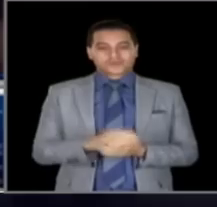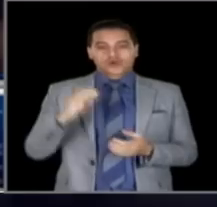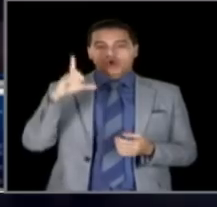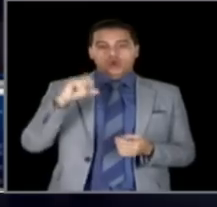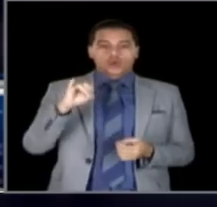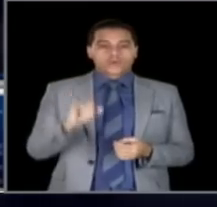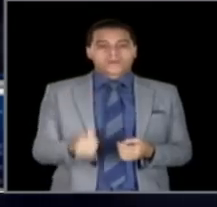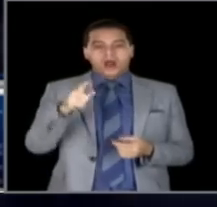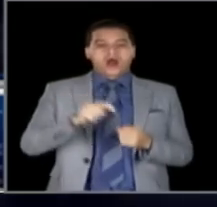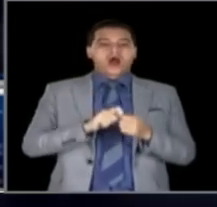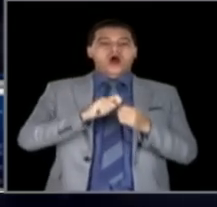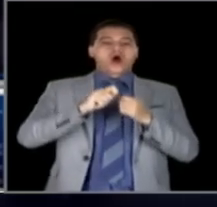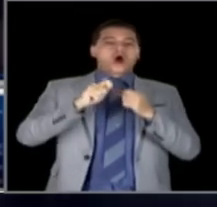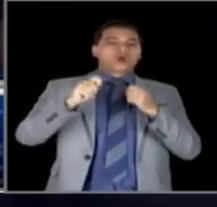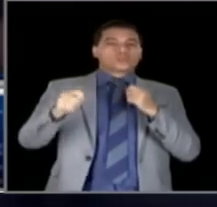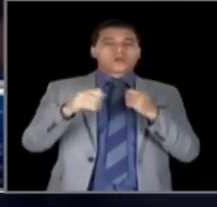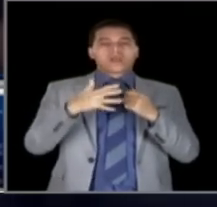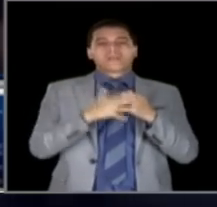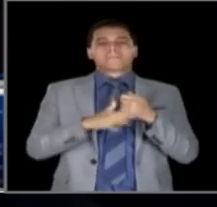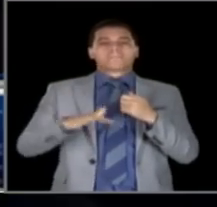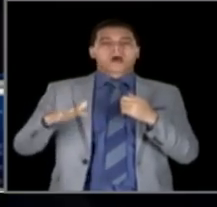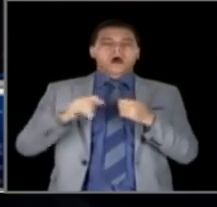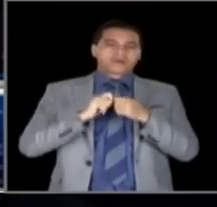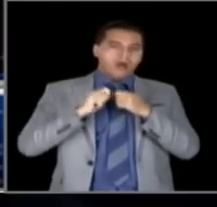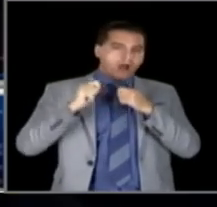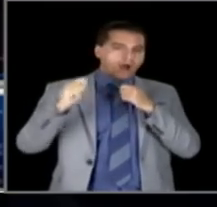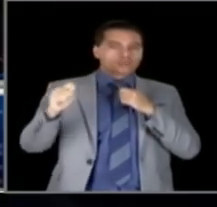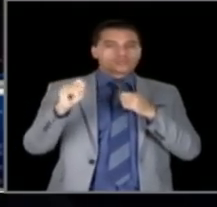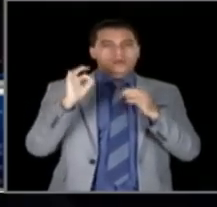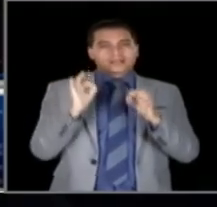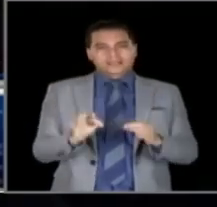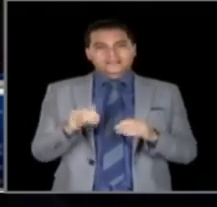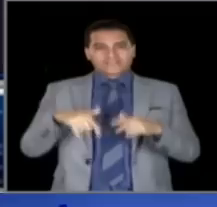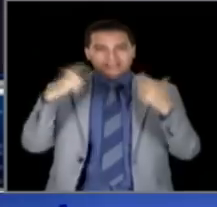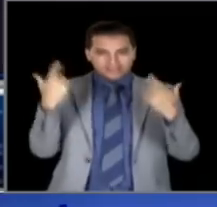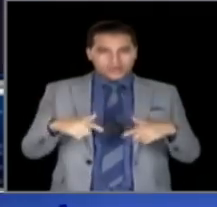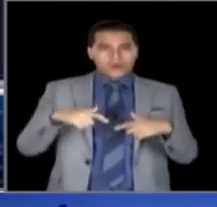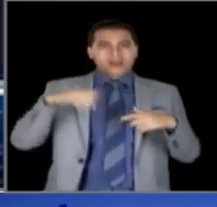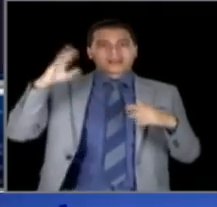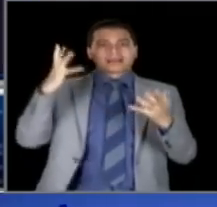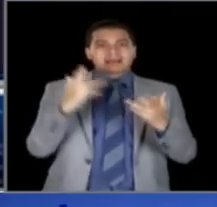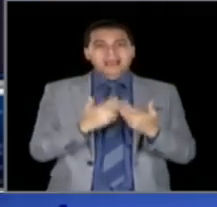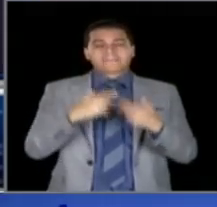جلوما هو اطول نهر باحدى الدول الاسكندنافيه، فما هي؟